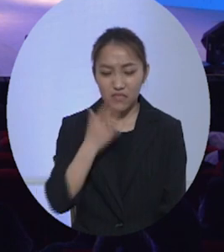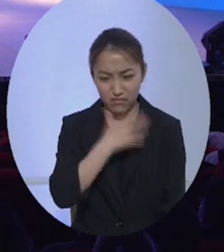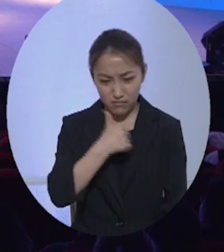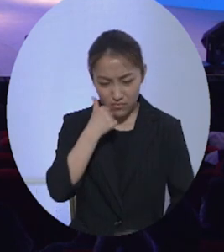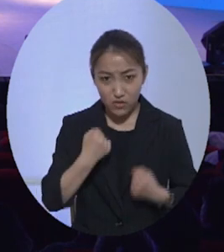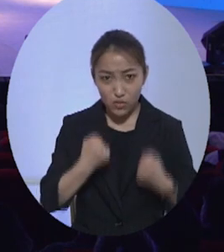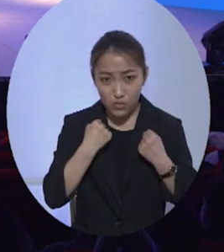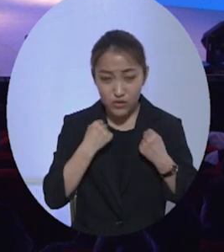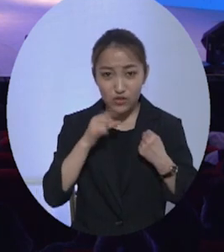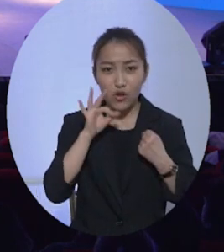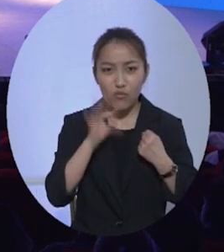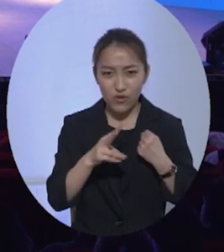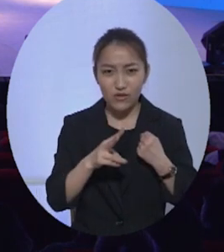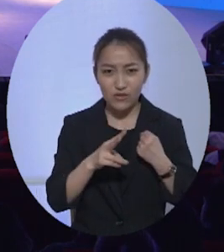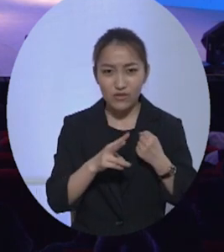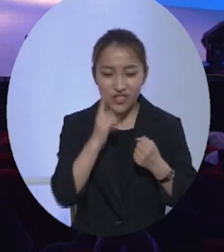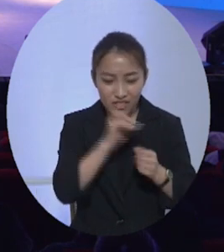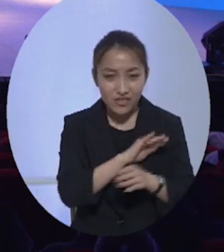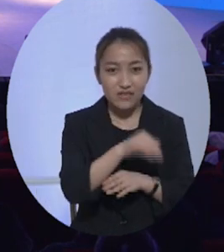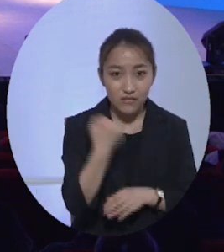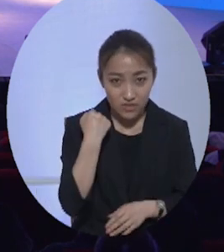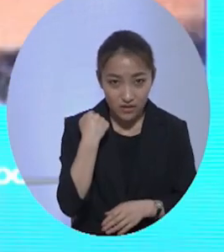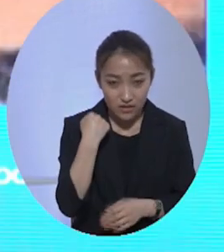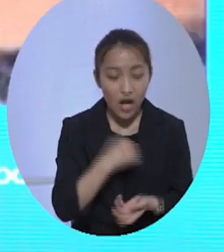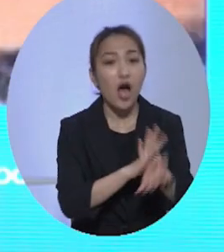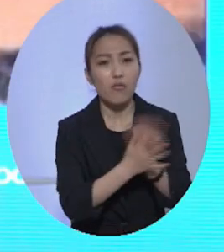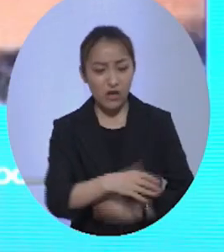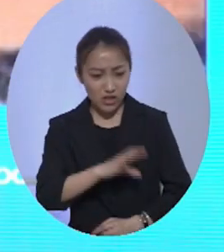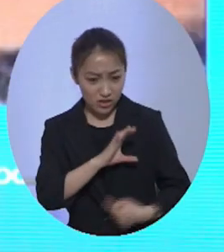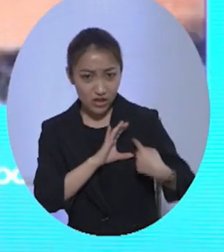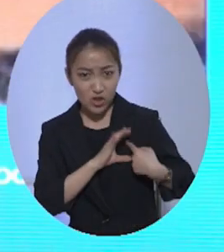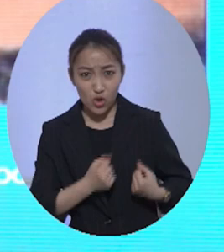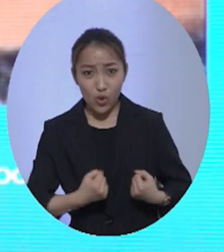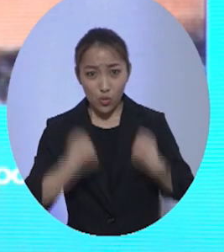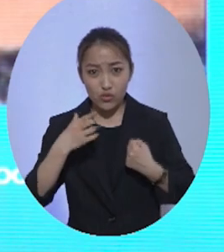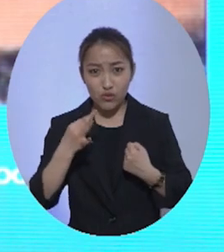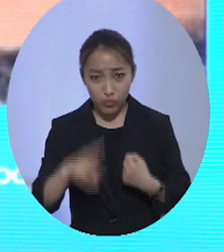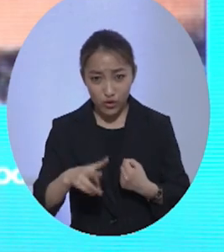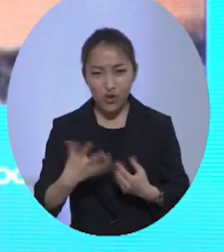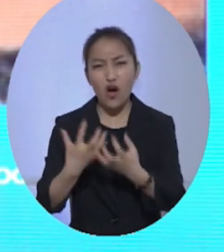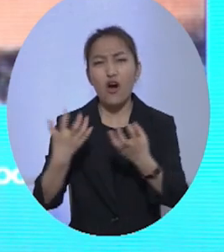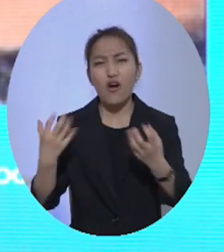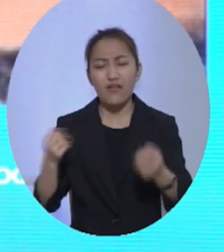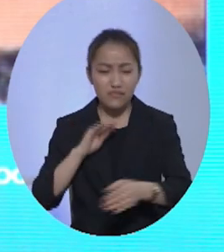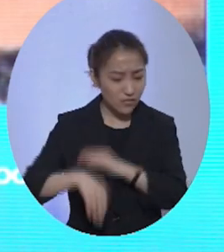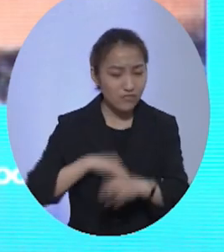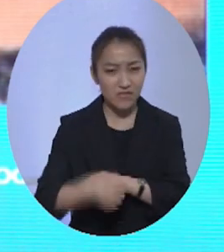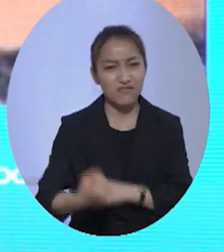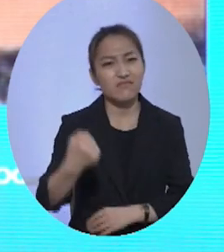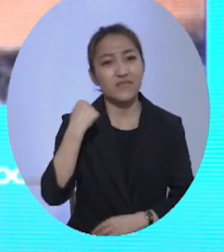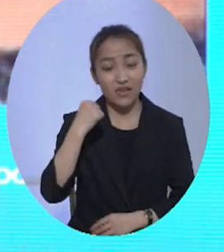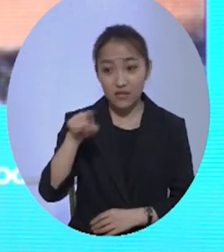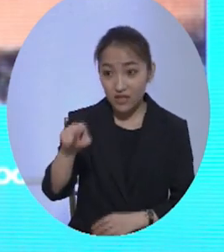юм аа. Тийм ээ. Сэтгэлийн оюуны хүчээр олныг дагуулдаг гэсэн энэ алдарт үгээ хэлсэн байдаг. Тэгээ буурчи одоо Тэмүүжинд